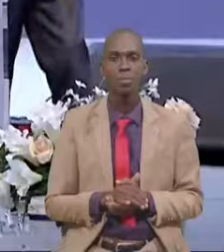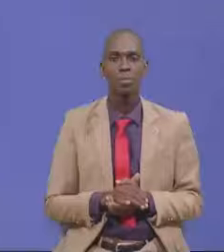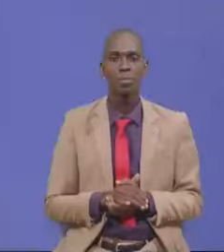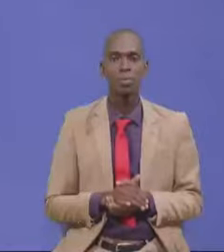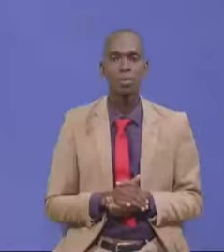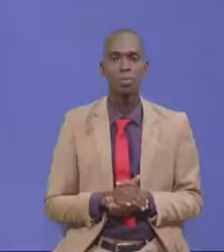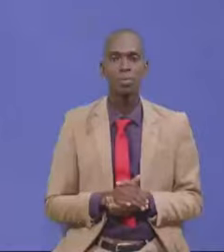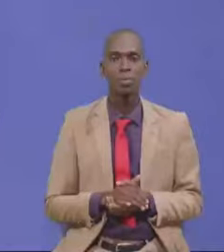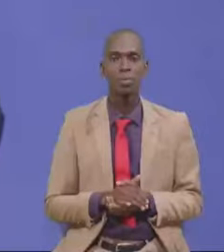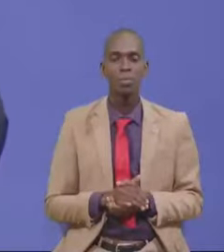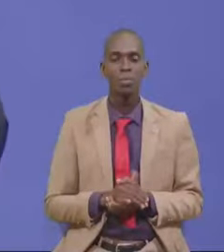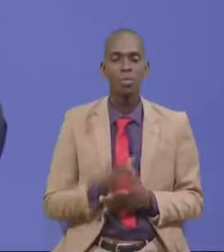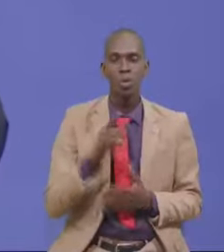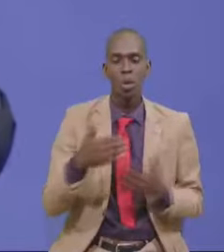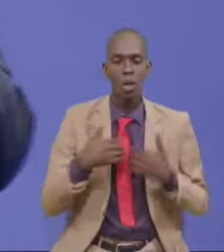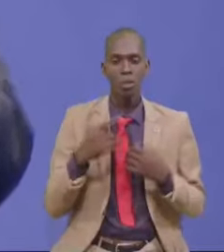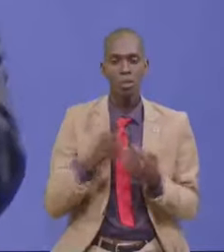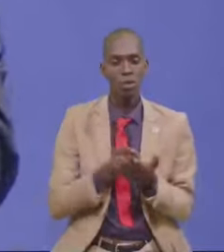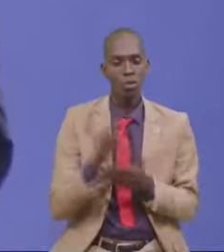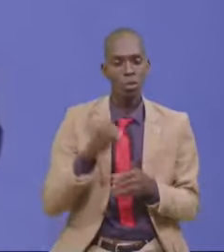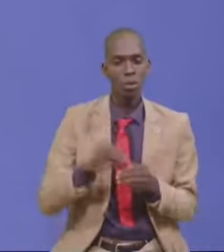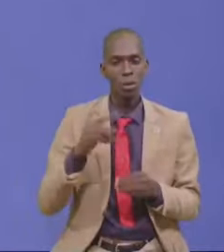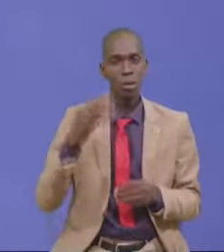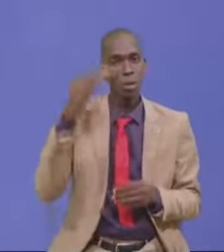Tu as la vérité dans la tête.